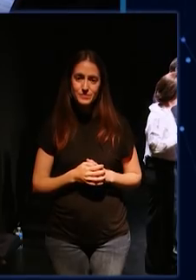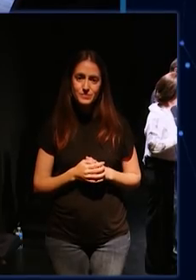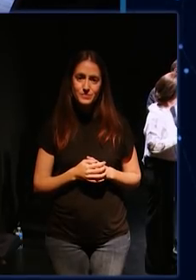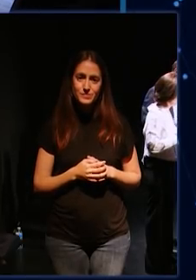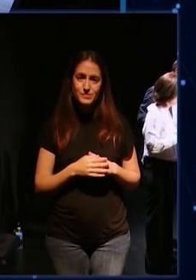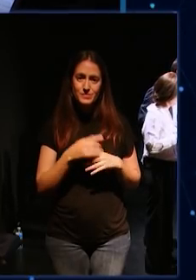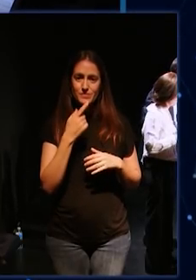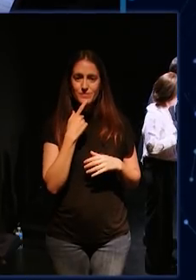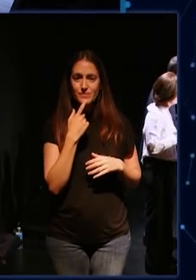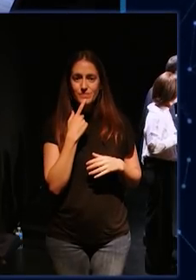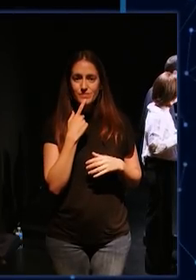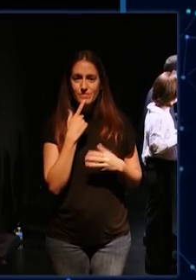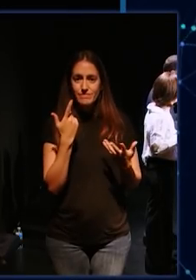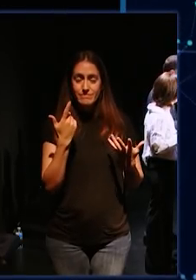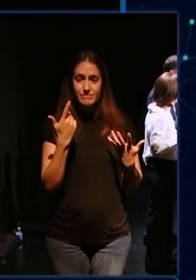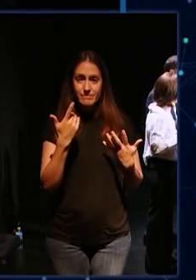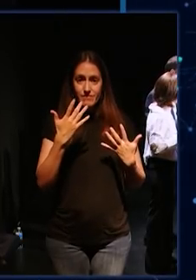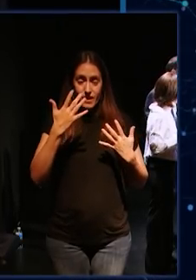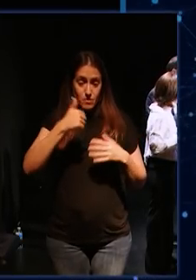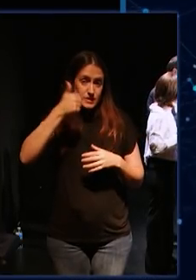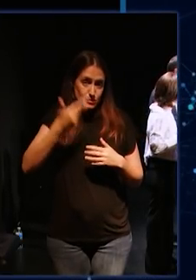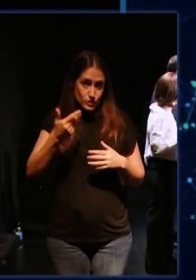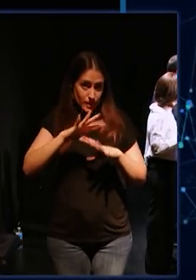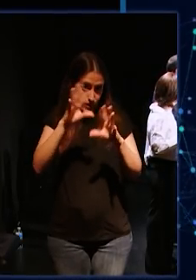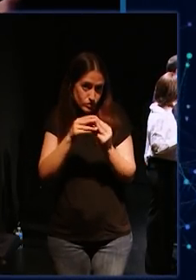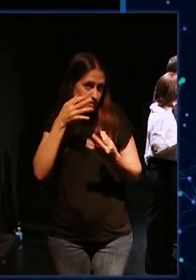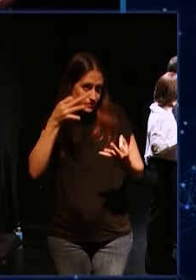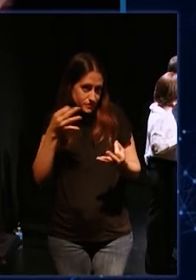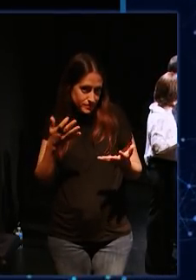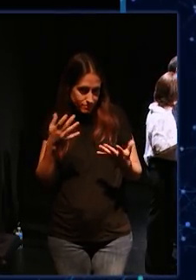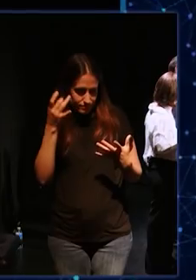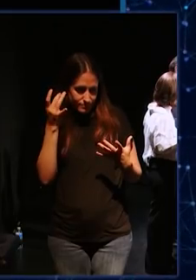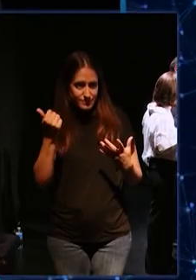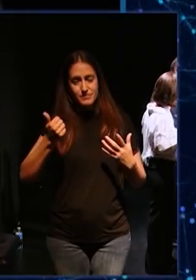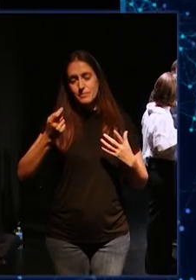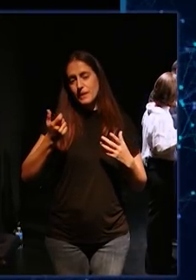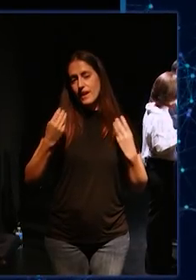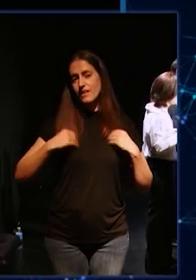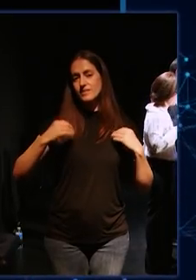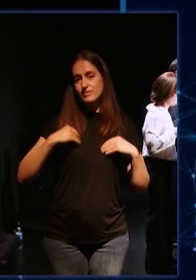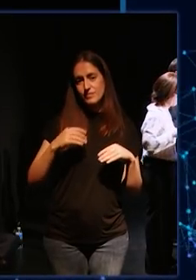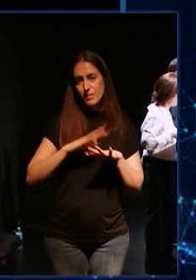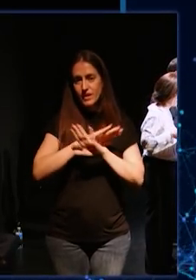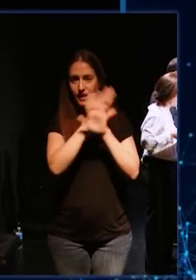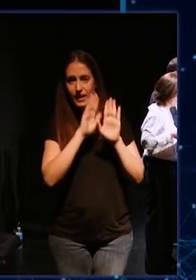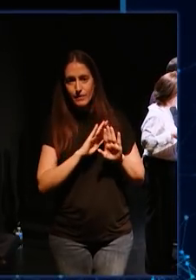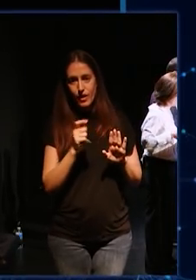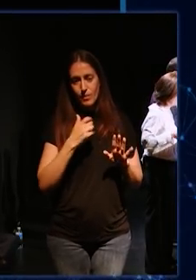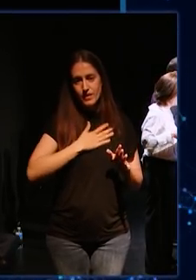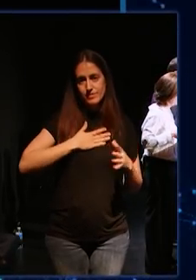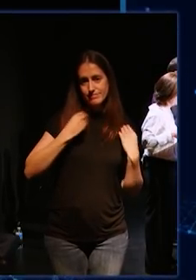els resultats, que serà òbviament el més important. I bé, era una mica doncs, una manera d'acabar una mica més